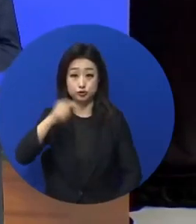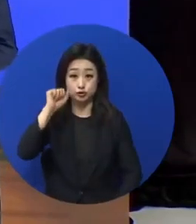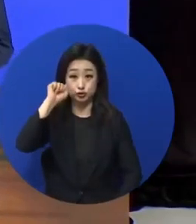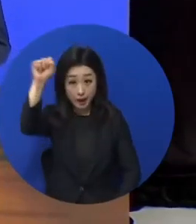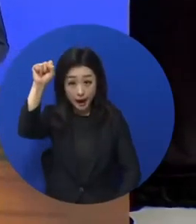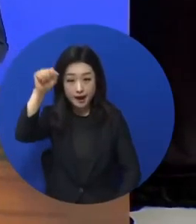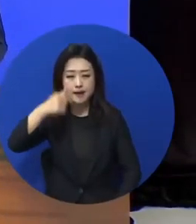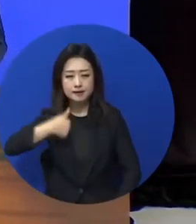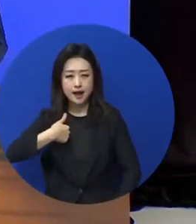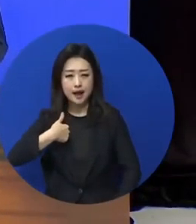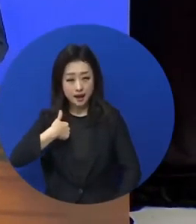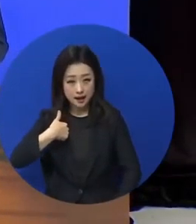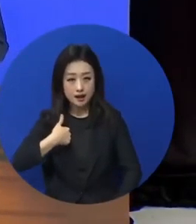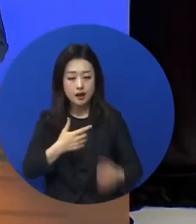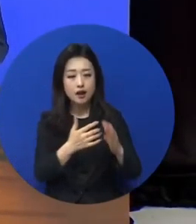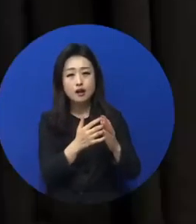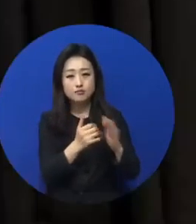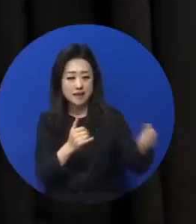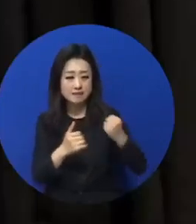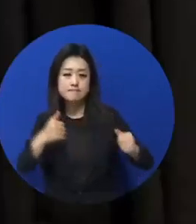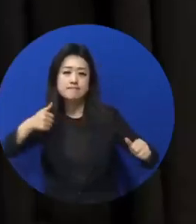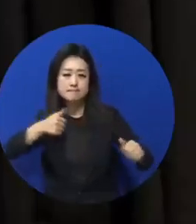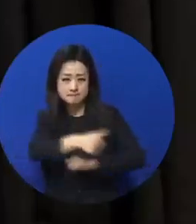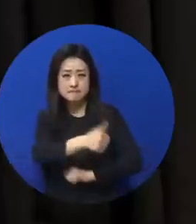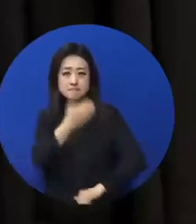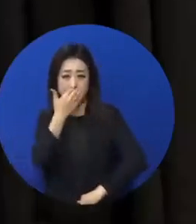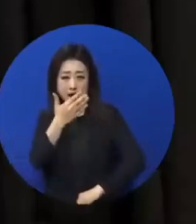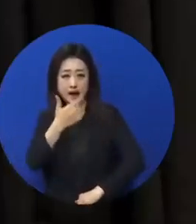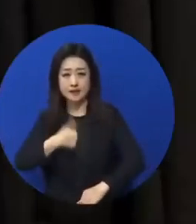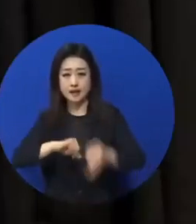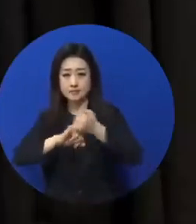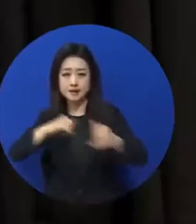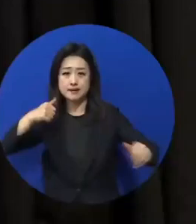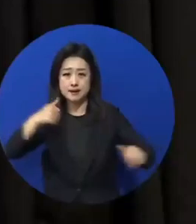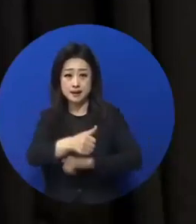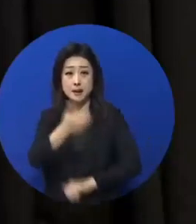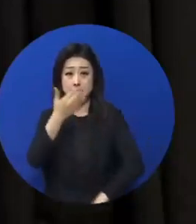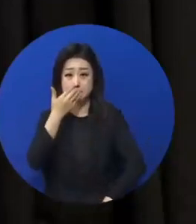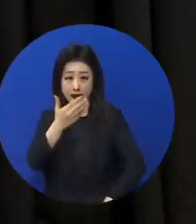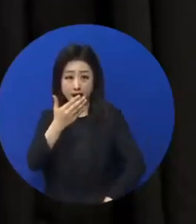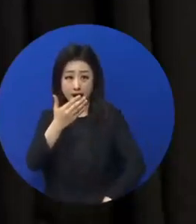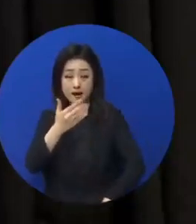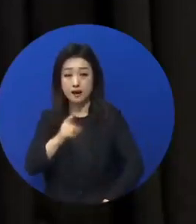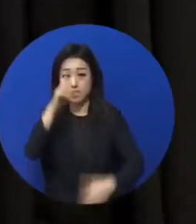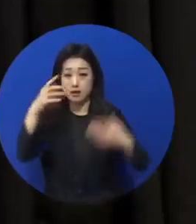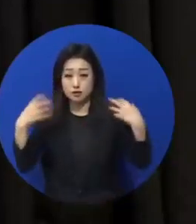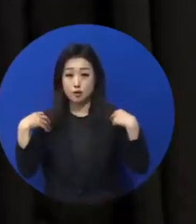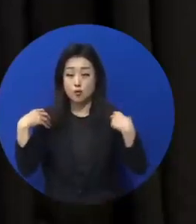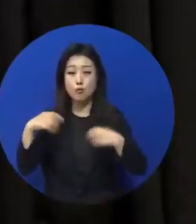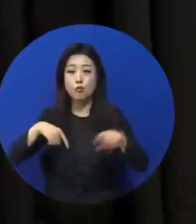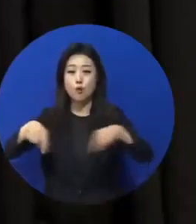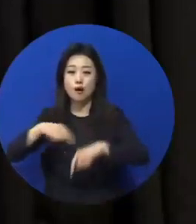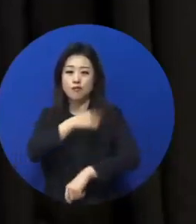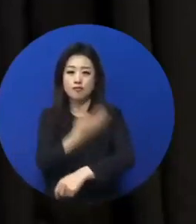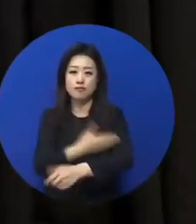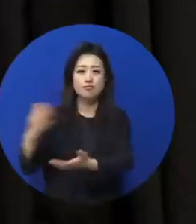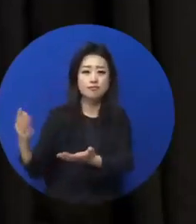준비된 부산시장 김영춘, 반드시 승리하겠습니다. 정권 재창출의 닻을